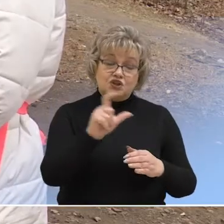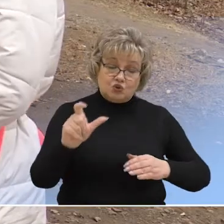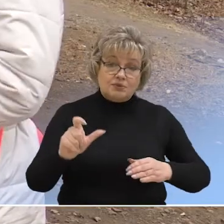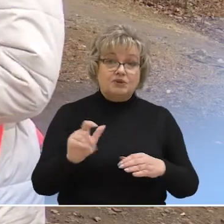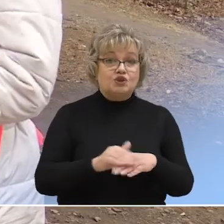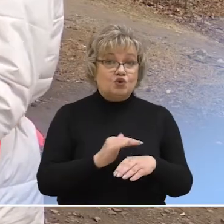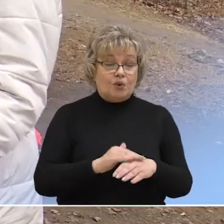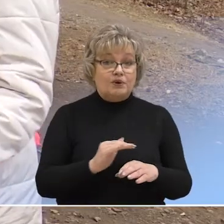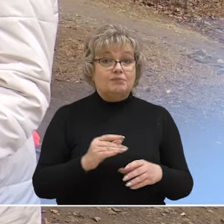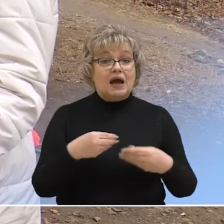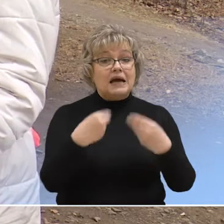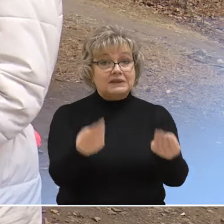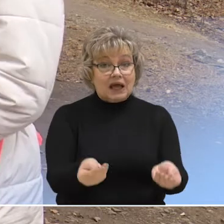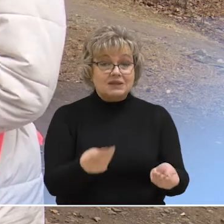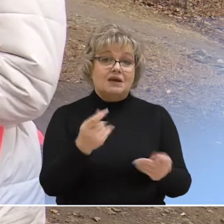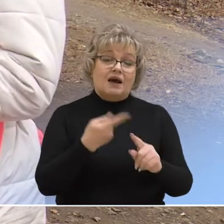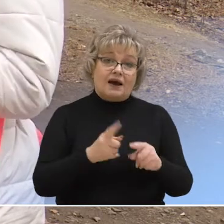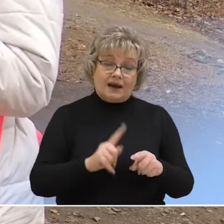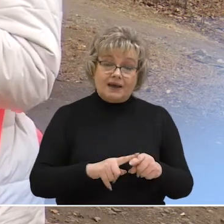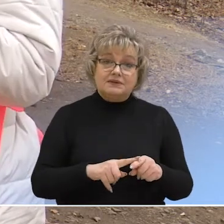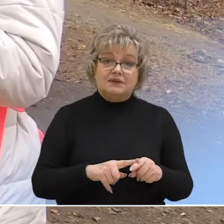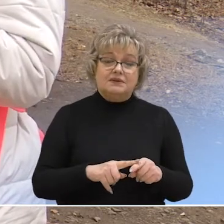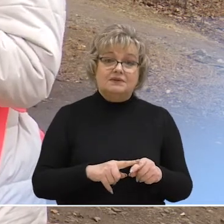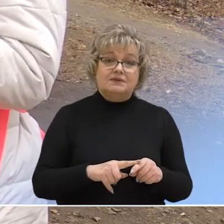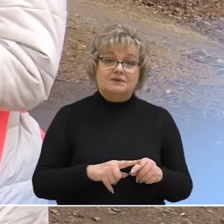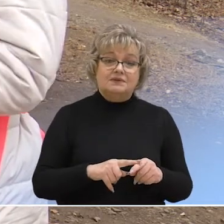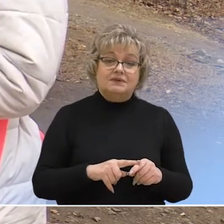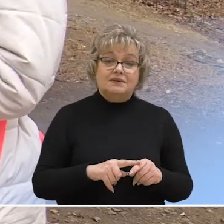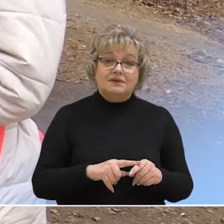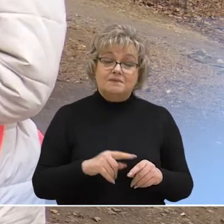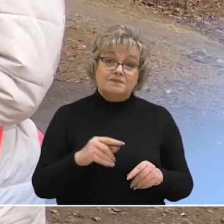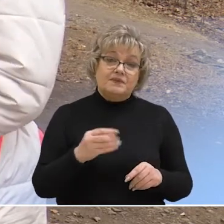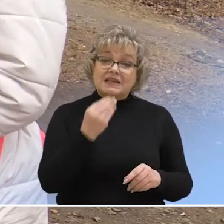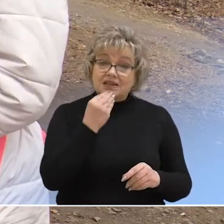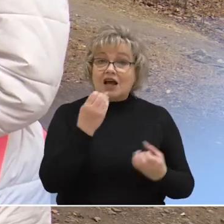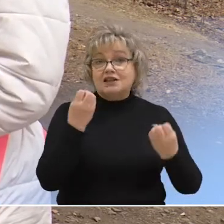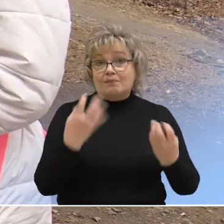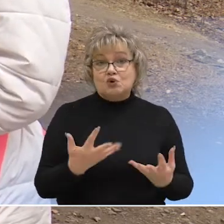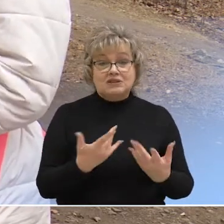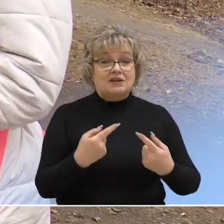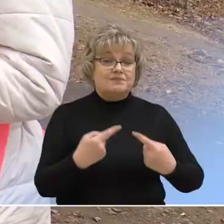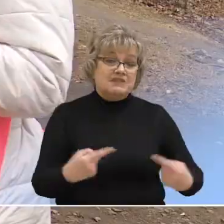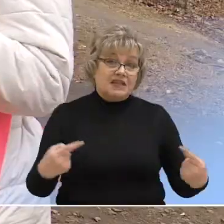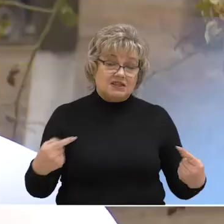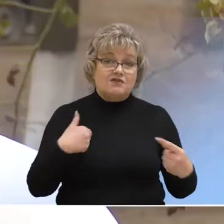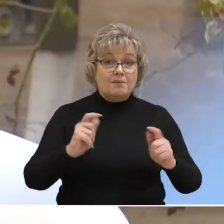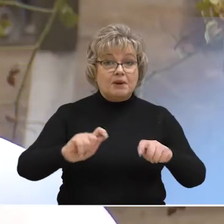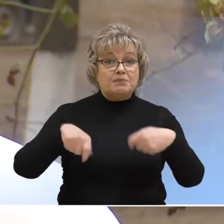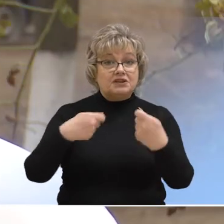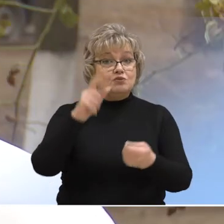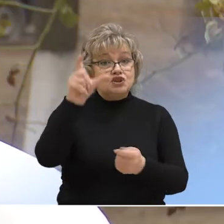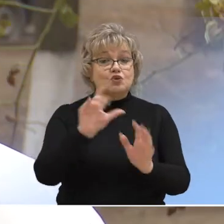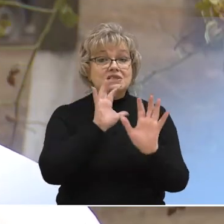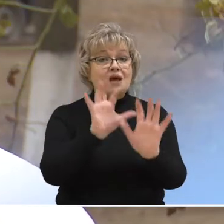просто отдать порцию еды, а это как бы... Еда – это просто средство. Мы передаем человеку